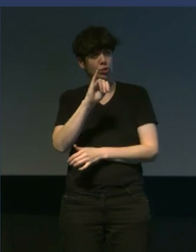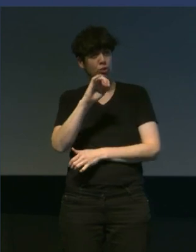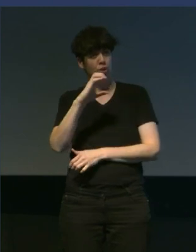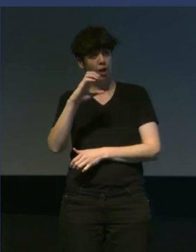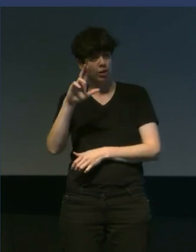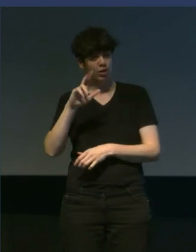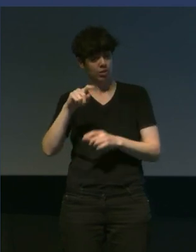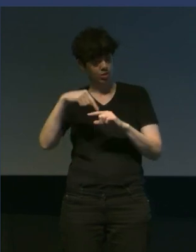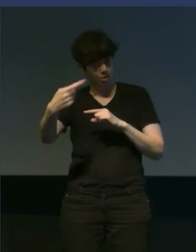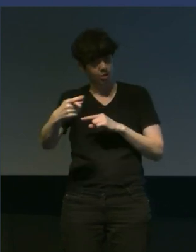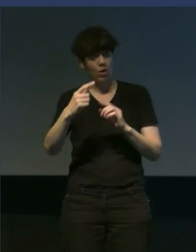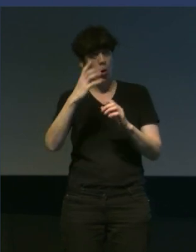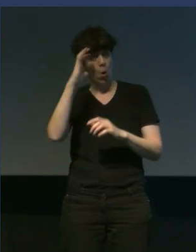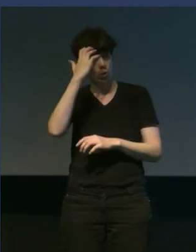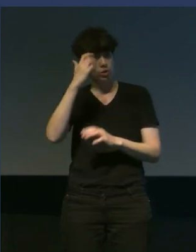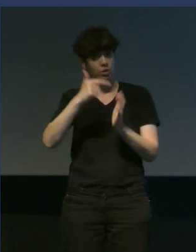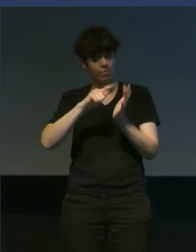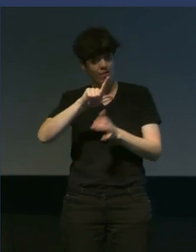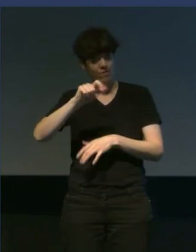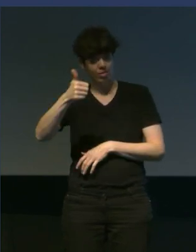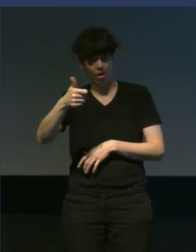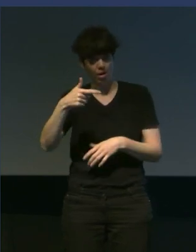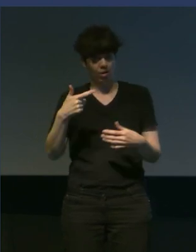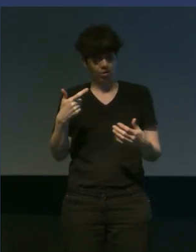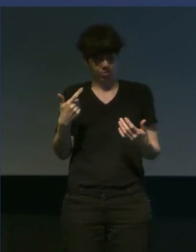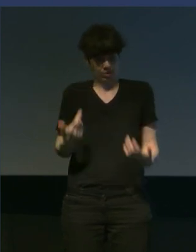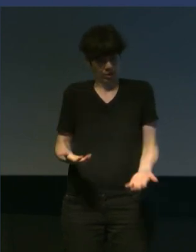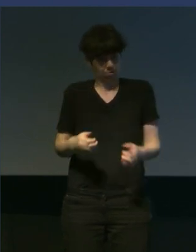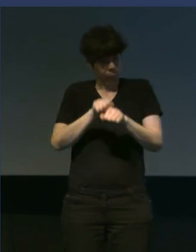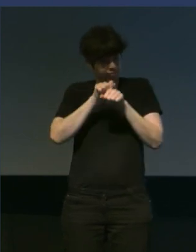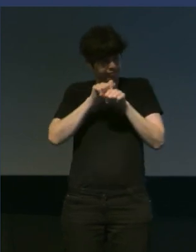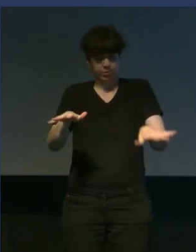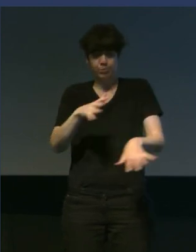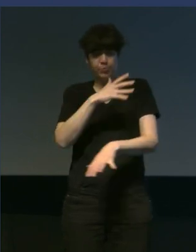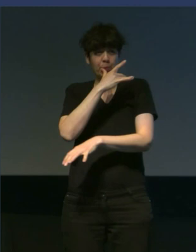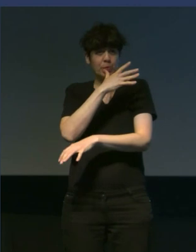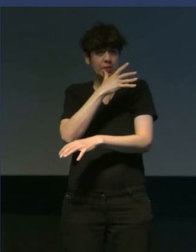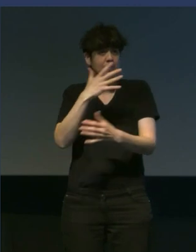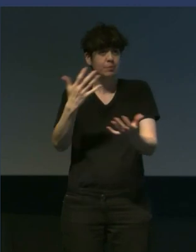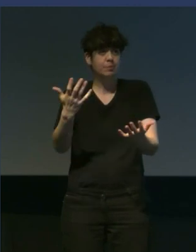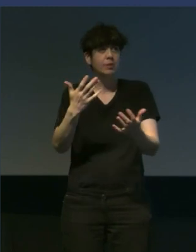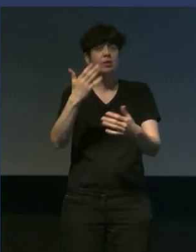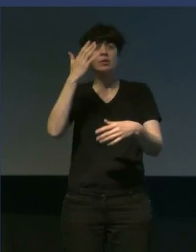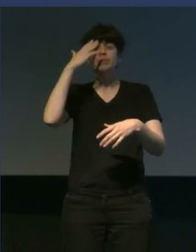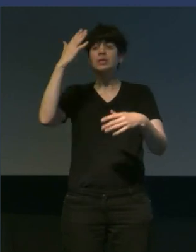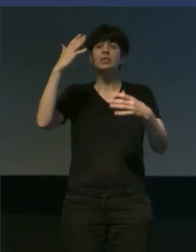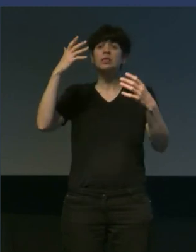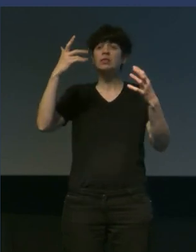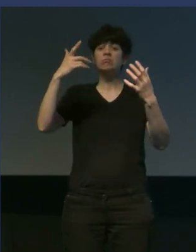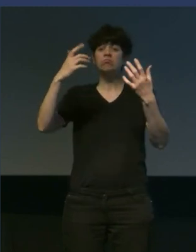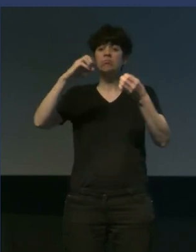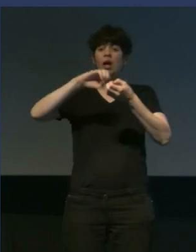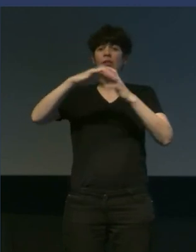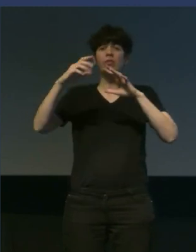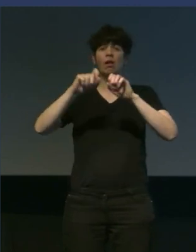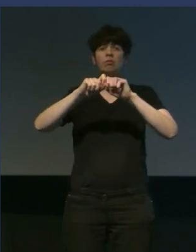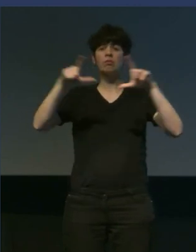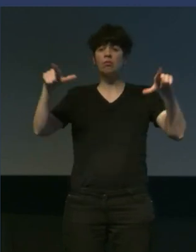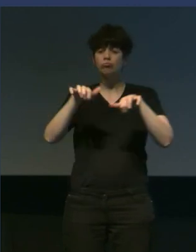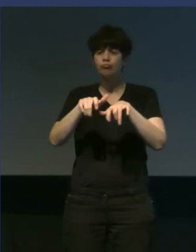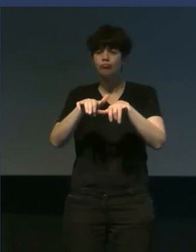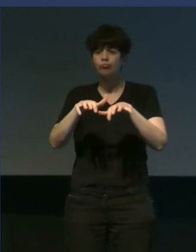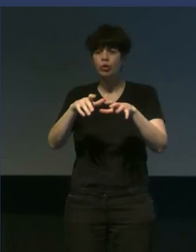août 2021 sorte dans ces conditions-là, ou quand on est tapé n'importe quel mot en rapport avec le changement